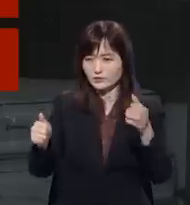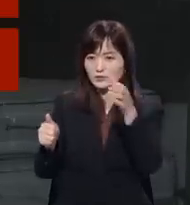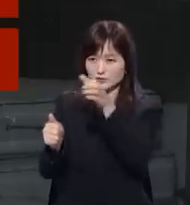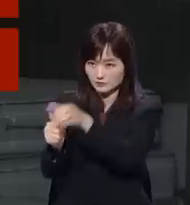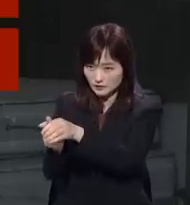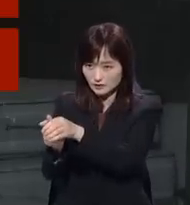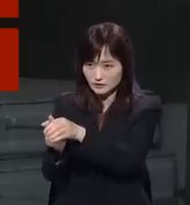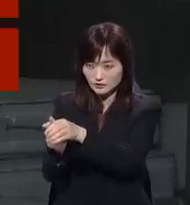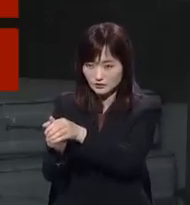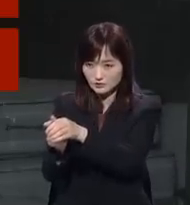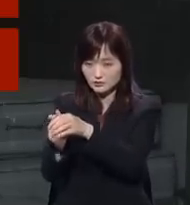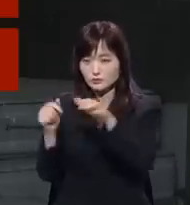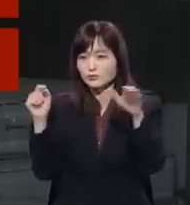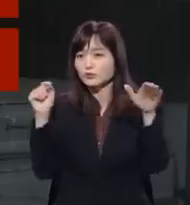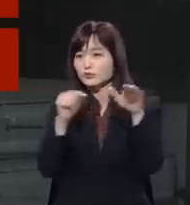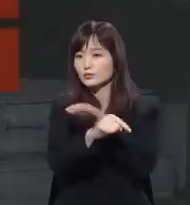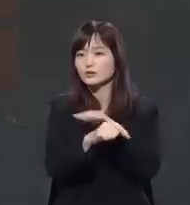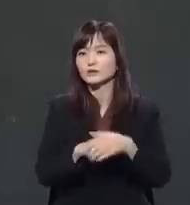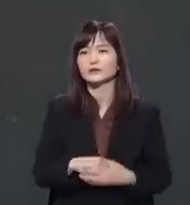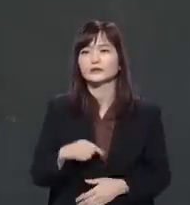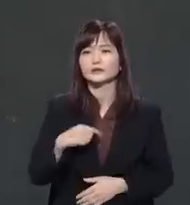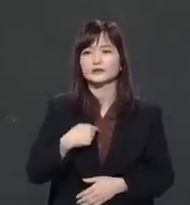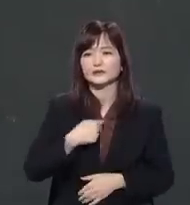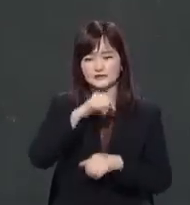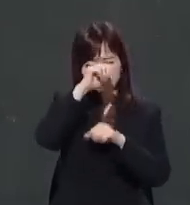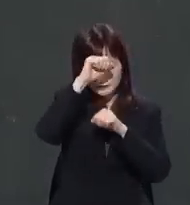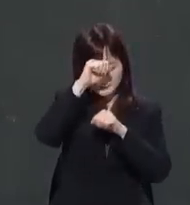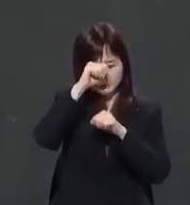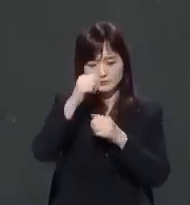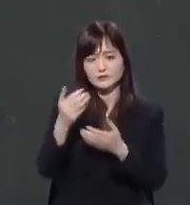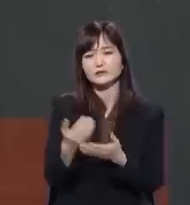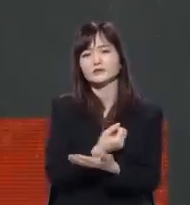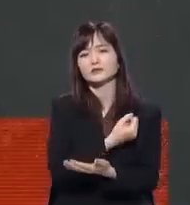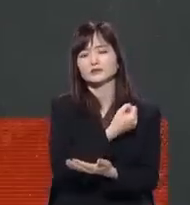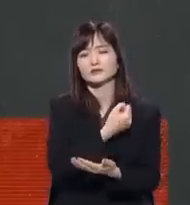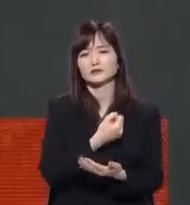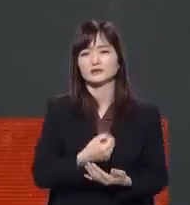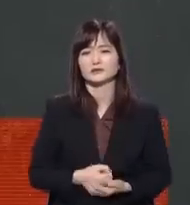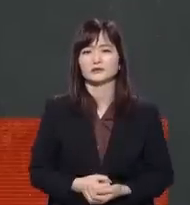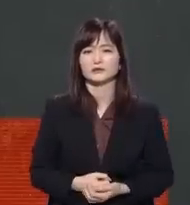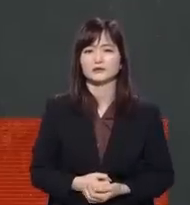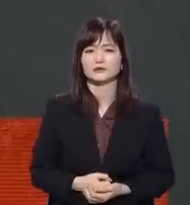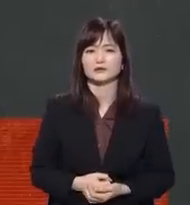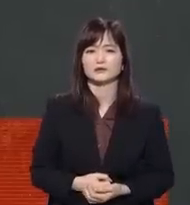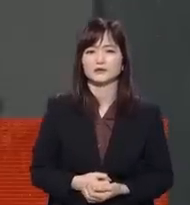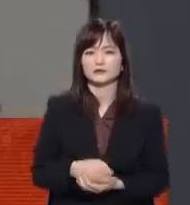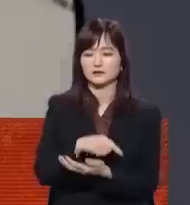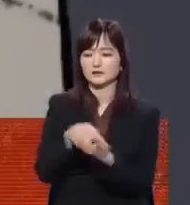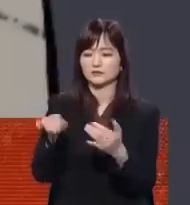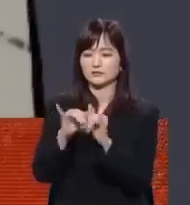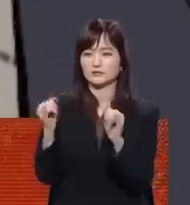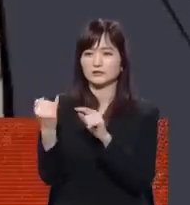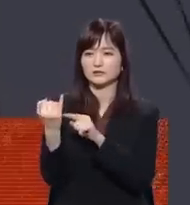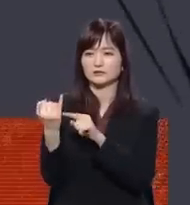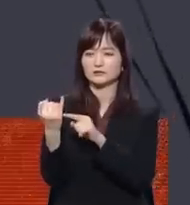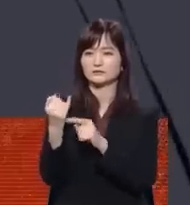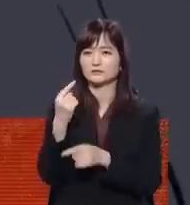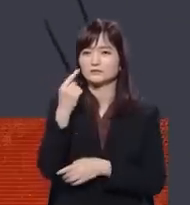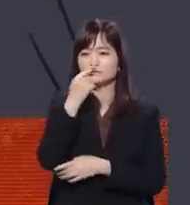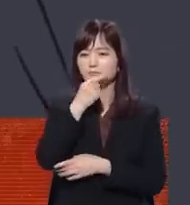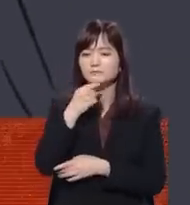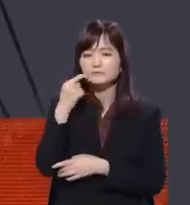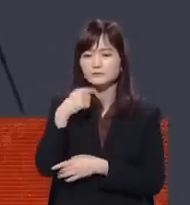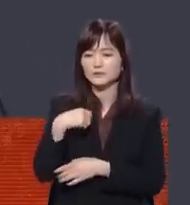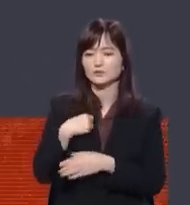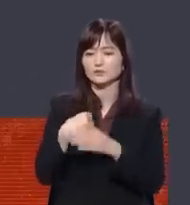구조였다고 합니다 그런데 그거를 자기 신발은 또 딱 챙겼다라는 겁니다 또이 순진 피해자 피해에서 입을